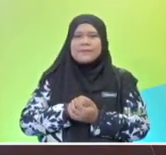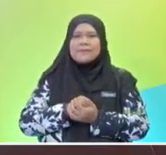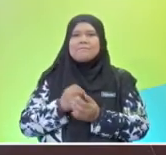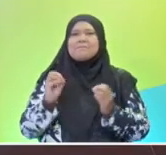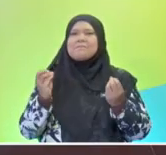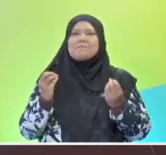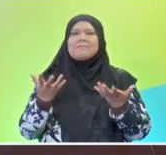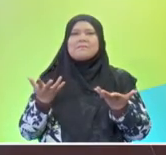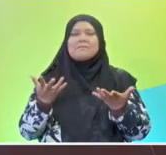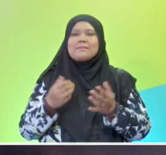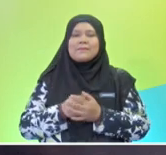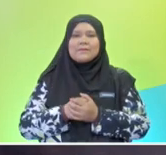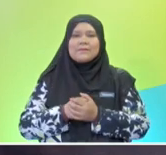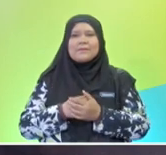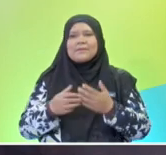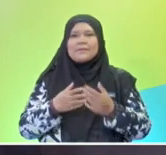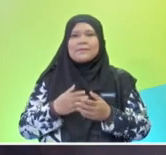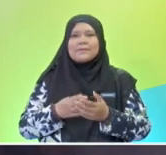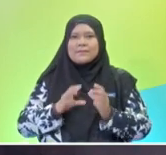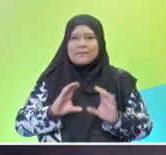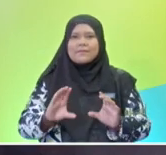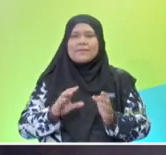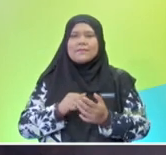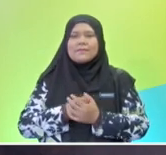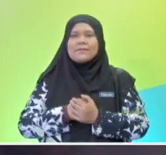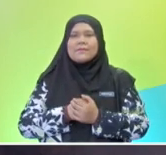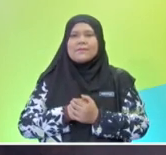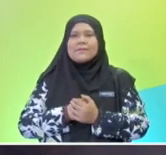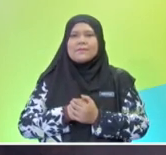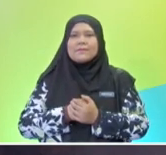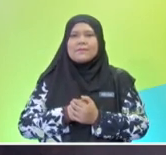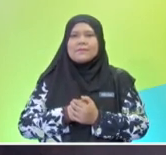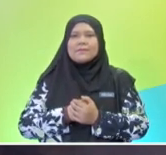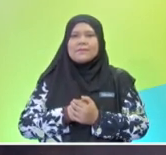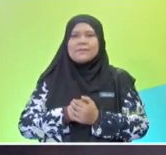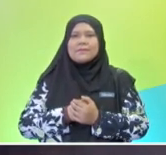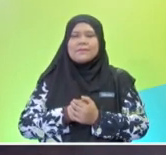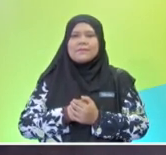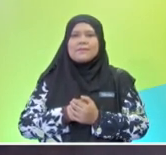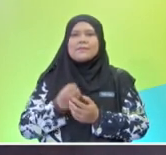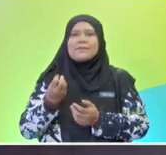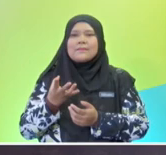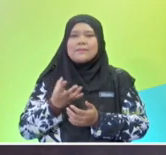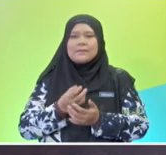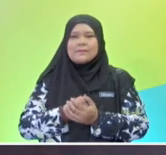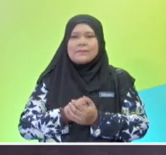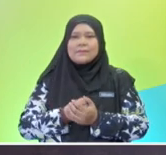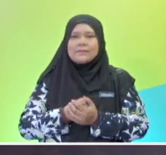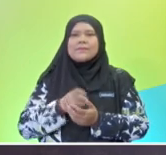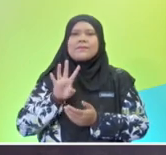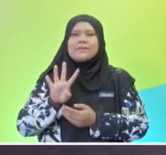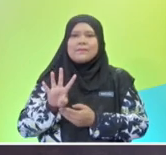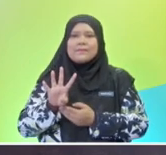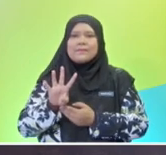soalan. Tak apa, kita cuba lagi. Kita cuba lagi. Kita lontar lagi dadu di sini. Berapa kita dapat?